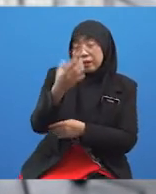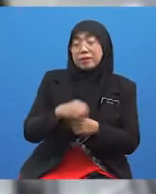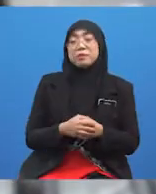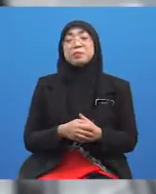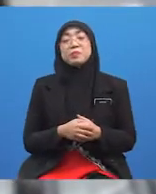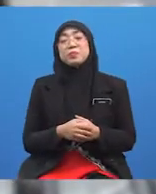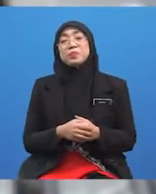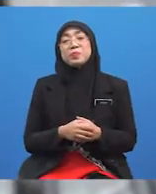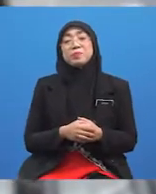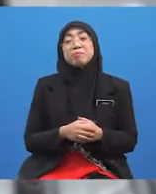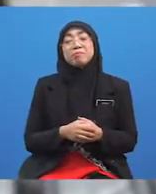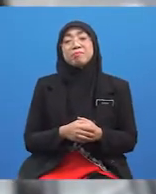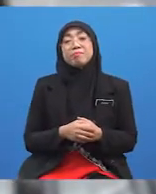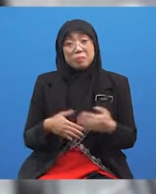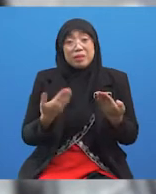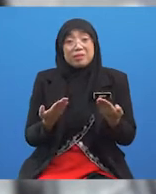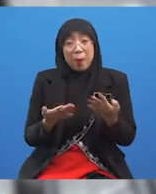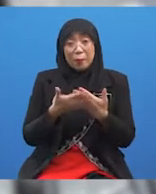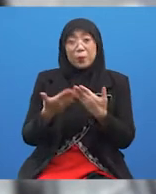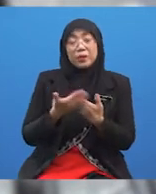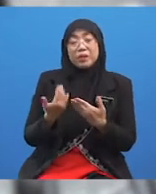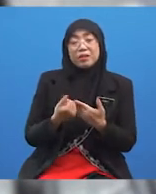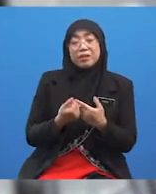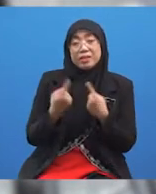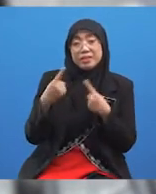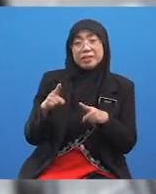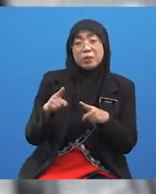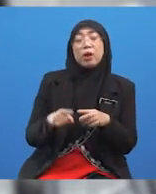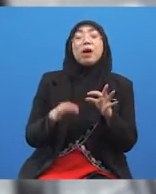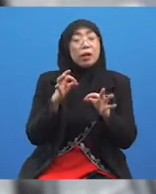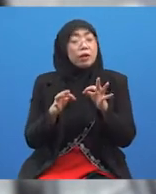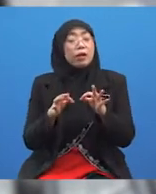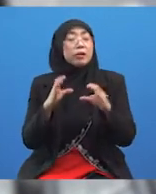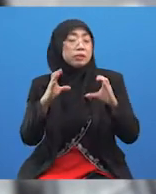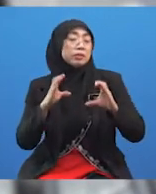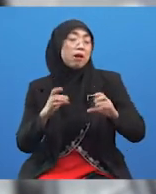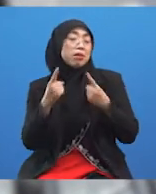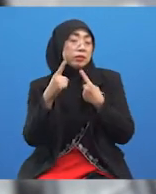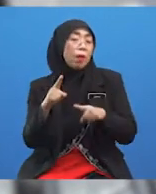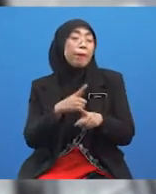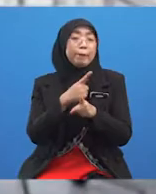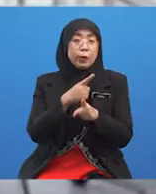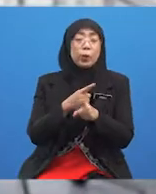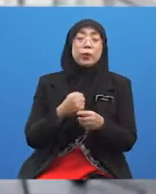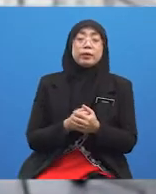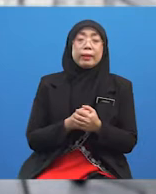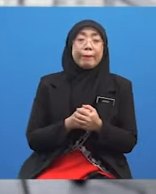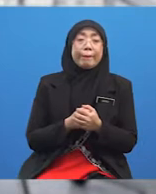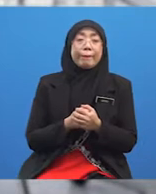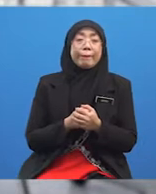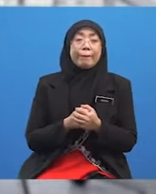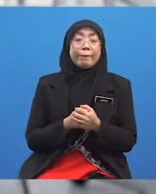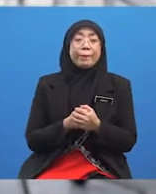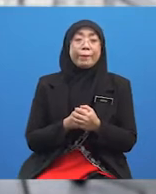terangkan. Bagaimana pelajar? Mudahkan untuk mendapat markah jika kita tahu teknik menjawab dengan betul. Sekarang